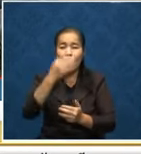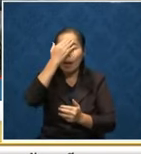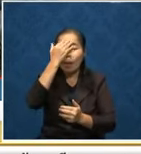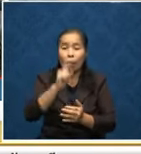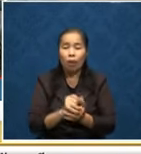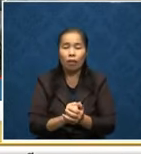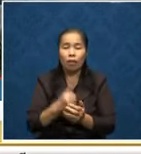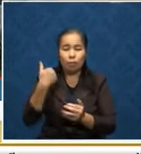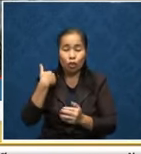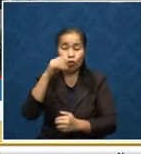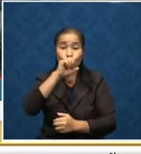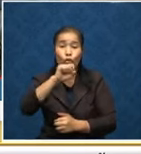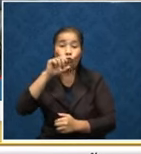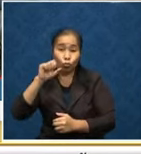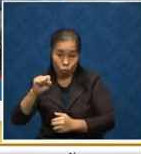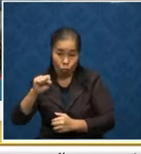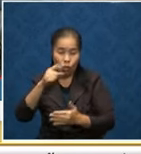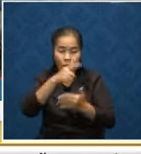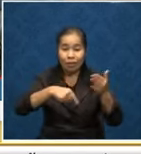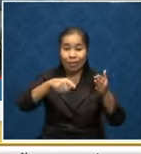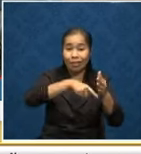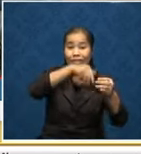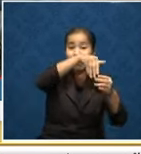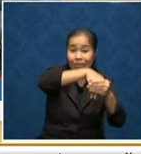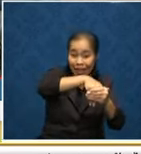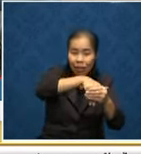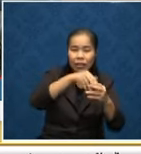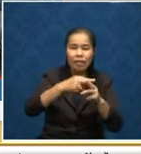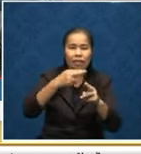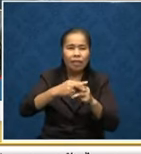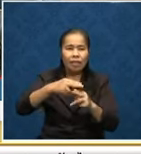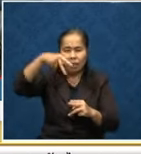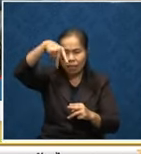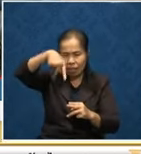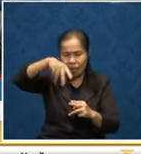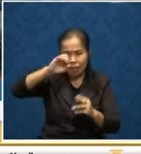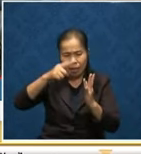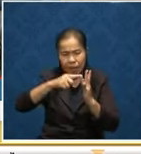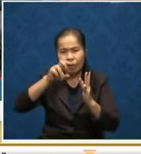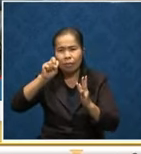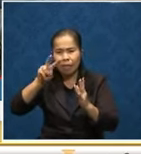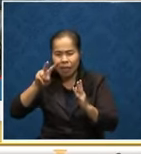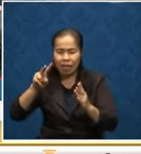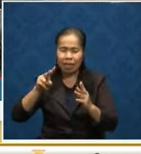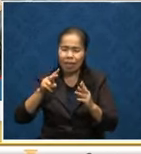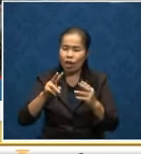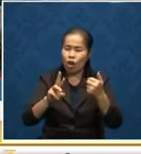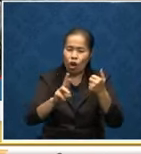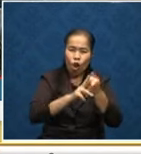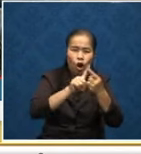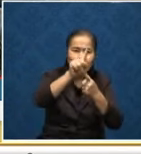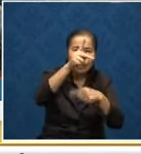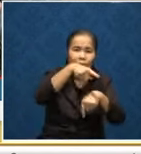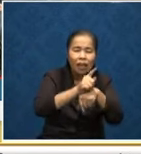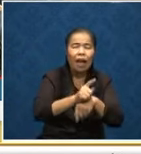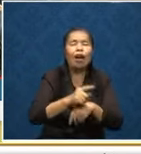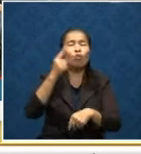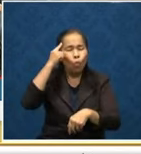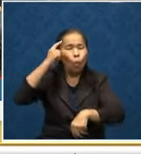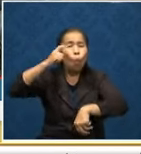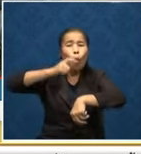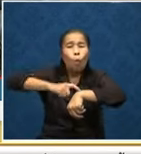เลือกตั้งแบบเขตที่เป็นส.ส.แบบเขตนะครับท่านพิเชษฐ์ท่านรองหนึ่งด้วยนะครับท่านก็ต้องใช้เวลาส่วนห